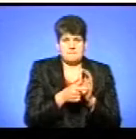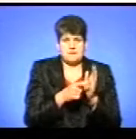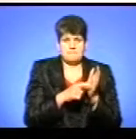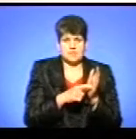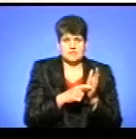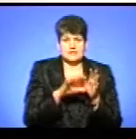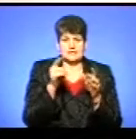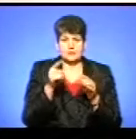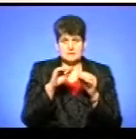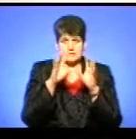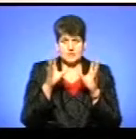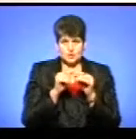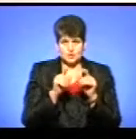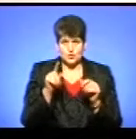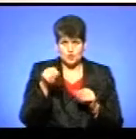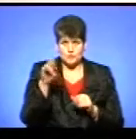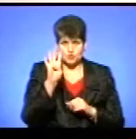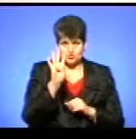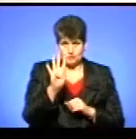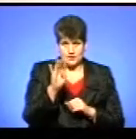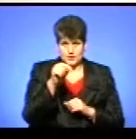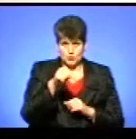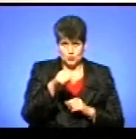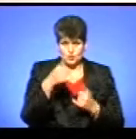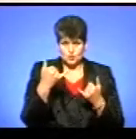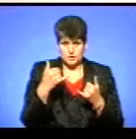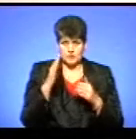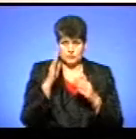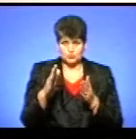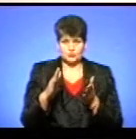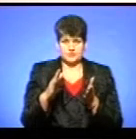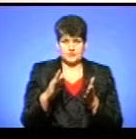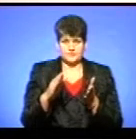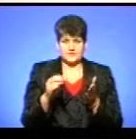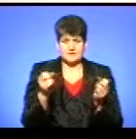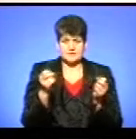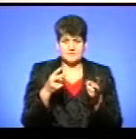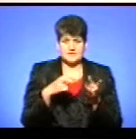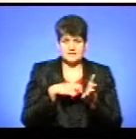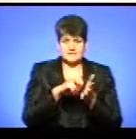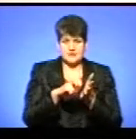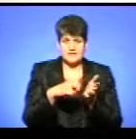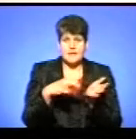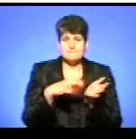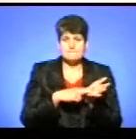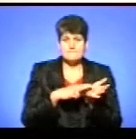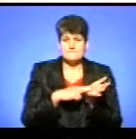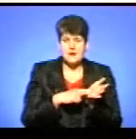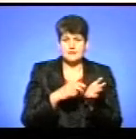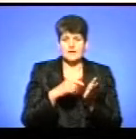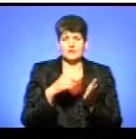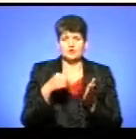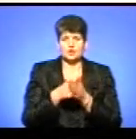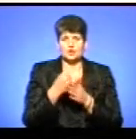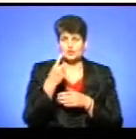Тернопільської загальноосвітньої школи номер 4. Саме тут сьогодні відбуватиметься спецпогашення марки та конверта до